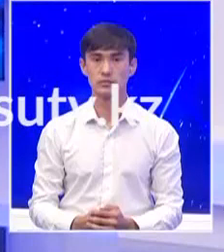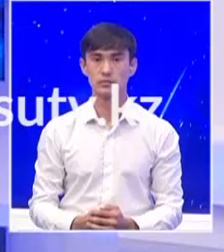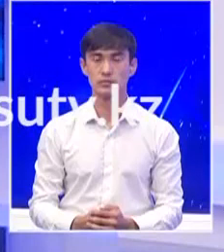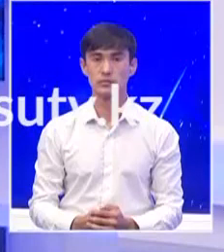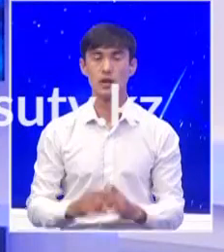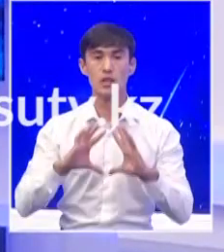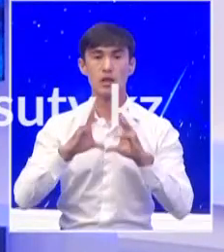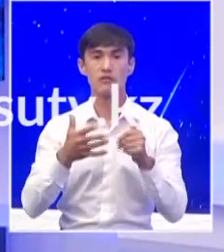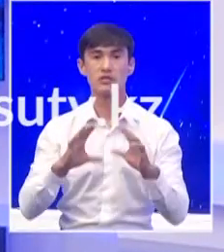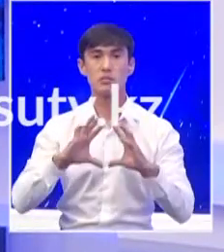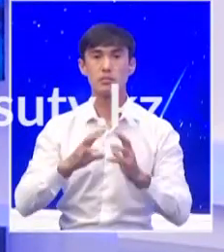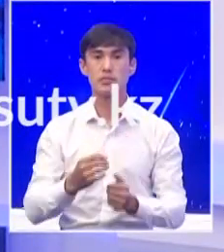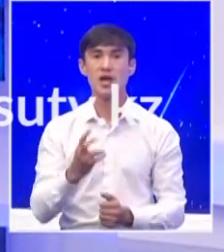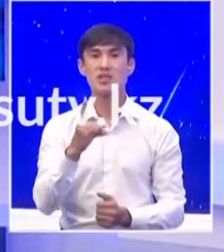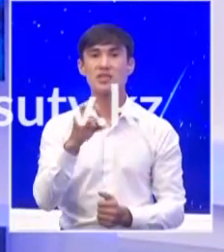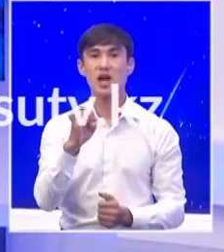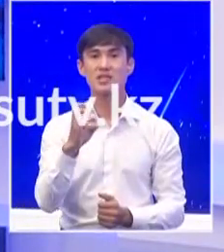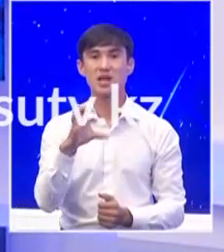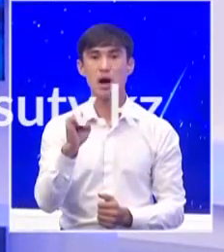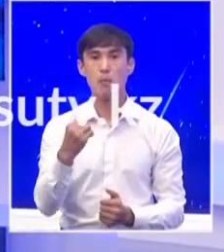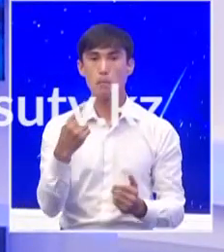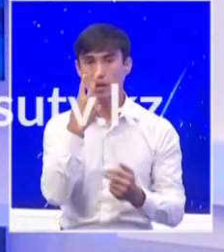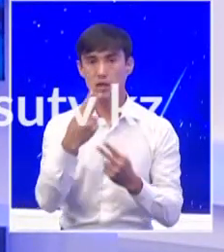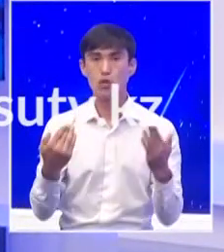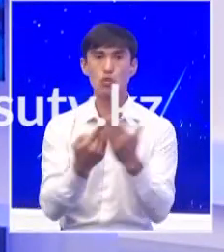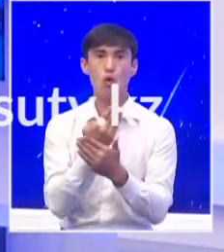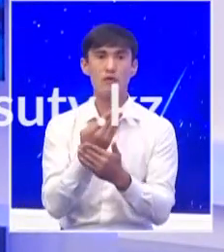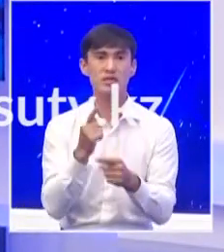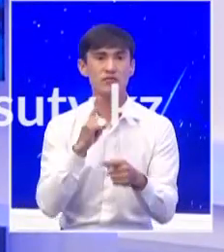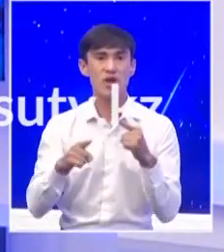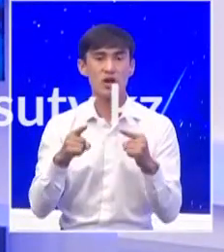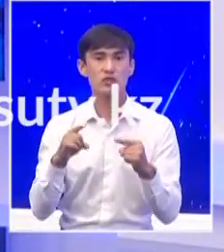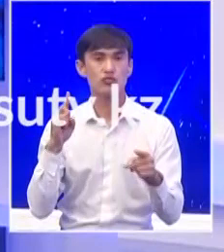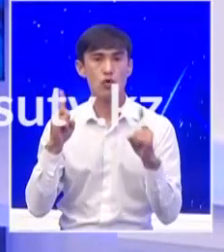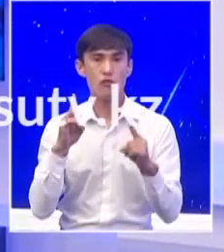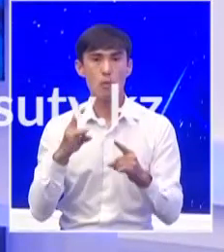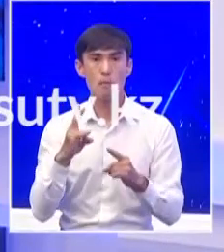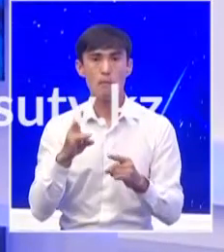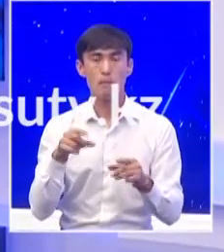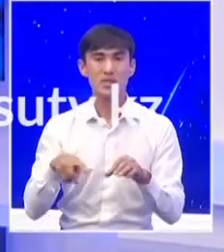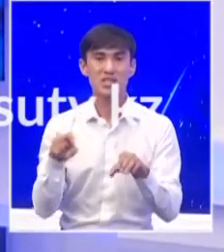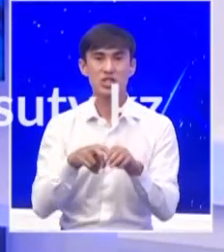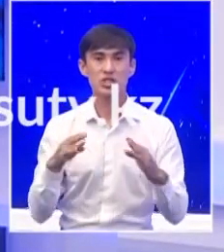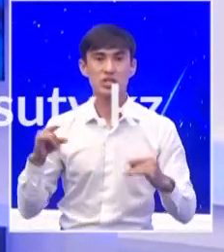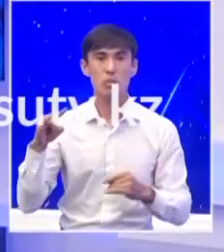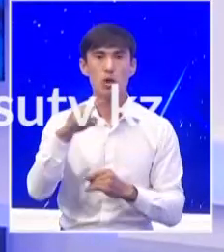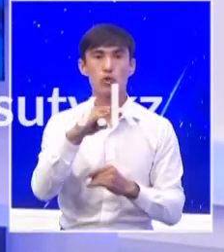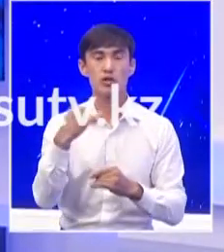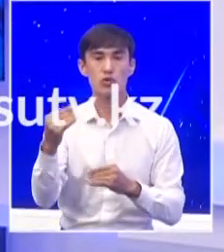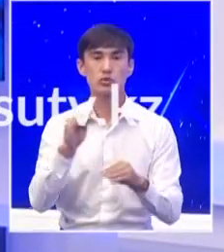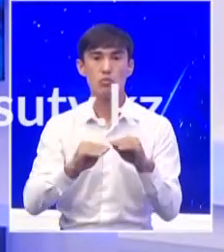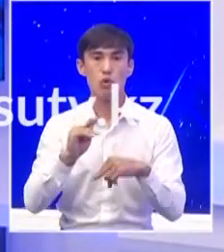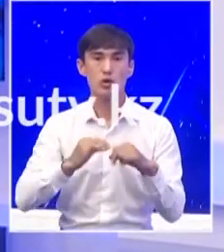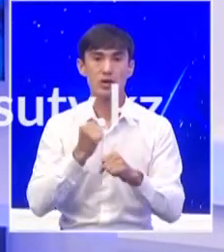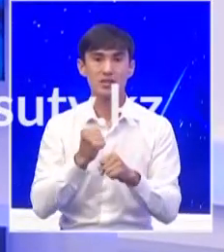А теперь к новостям мира. НАСА показала новый сверхзвуковой пассажирский самолет. Его сборка длилась 2 года.